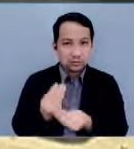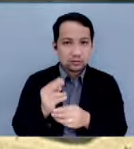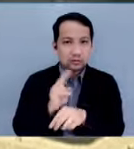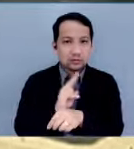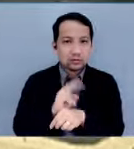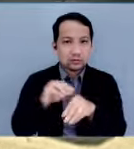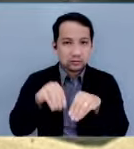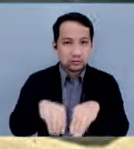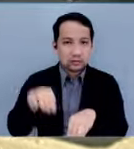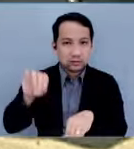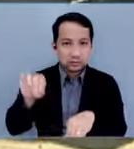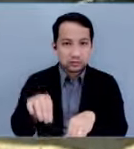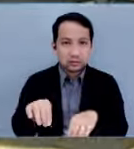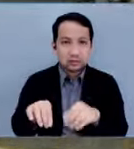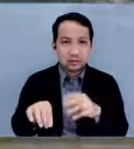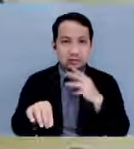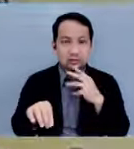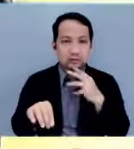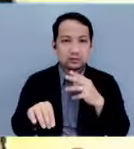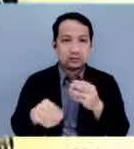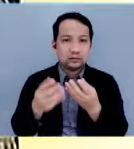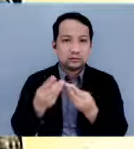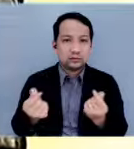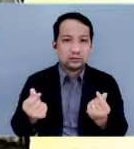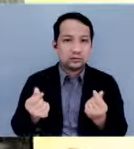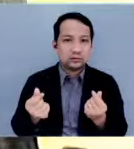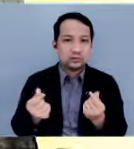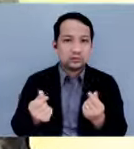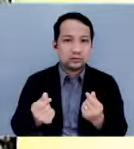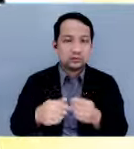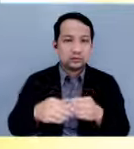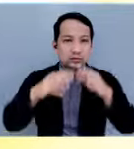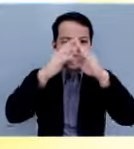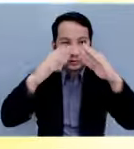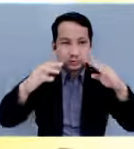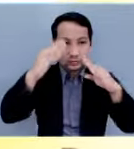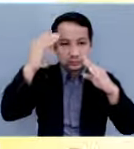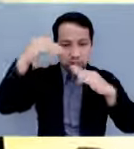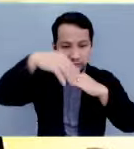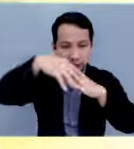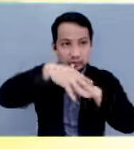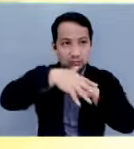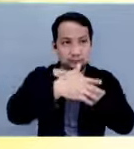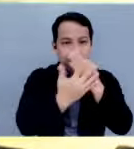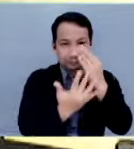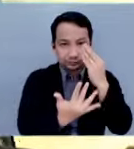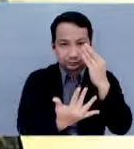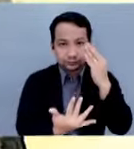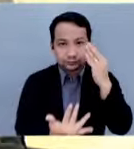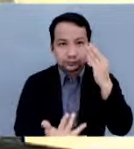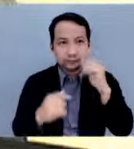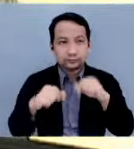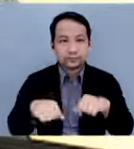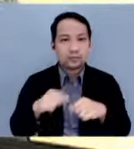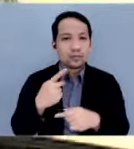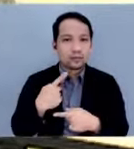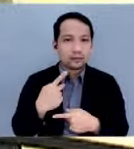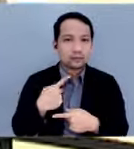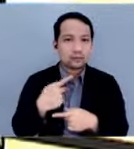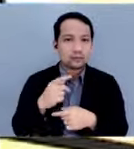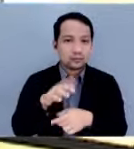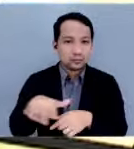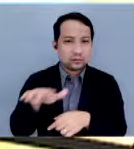ng inidoro. So galing po sa bubong, meron po yung tubo papunta dito sa ating filter muna. So we have to filter out the